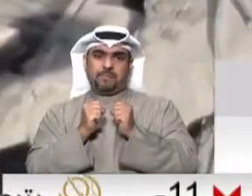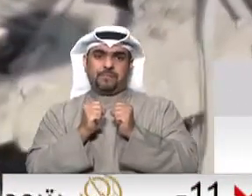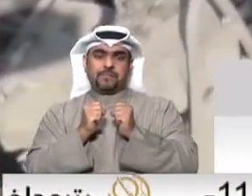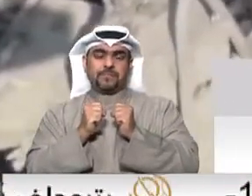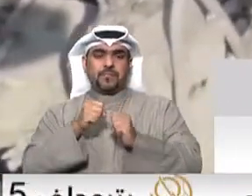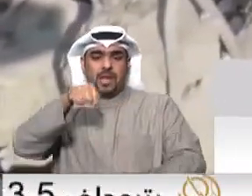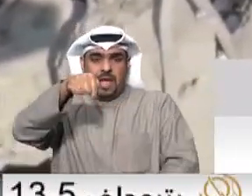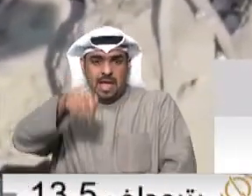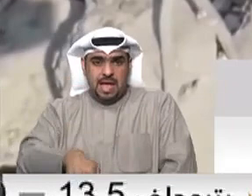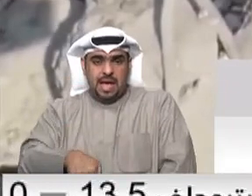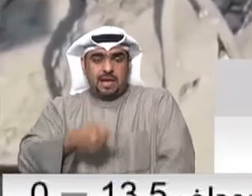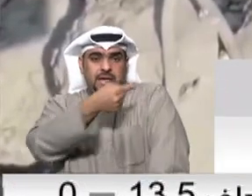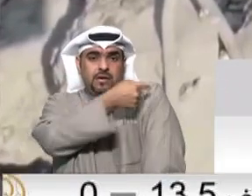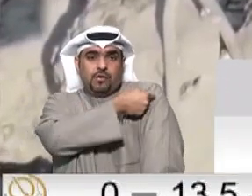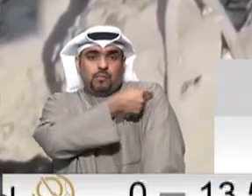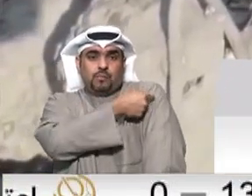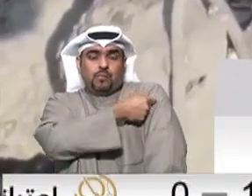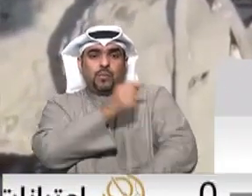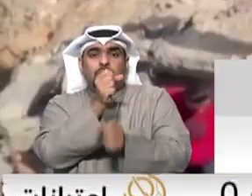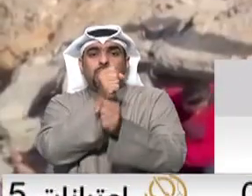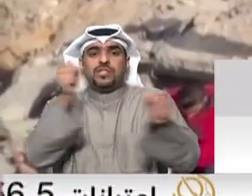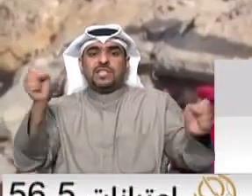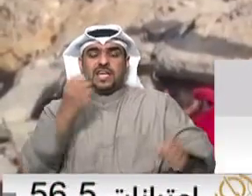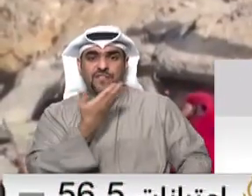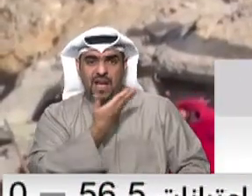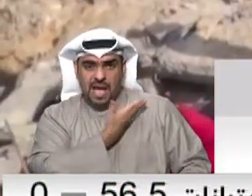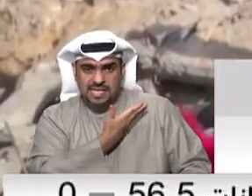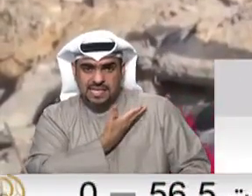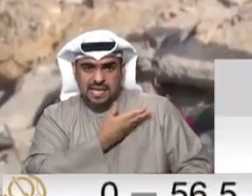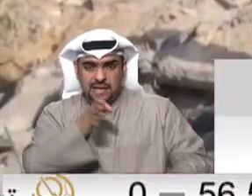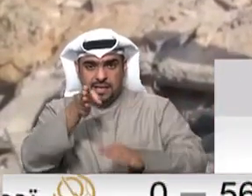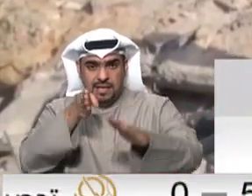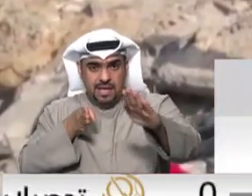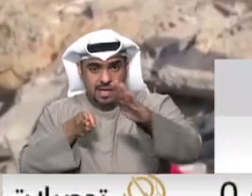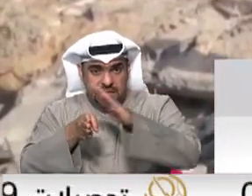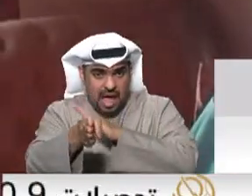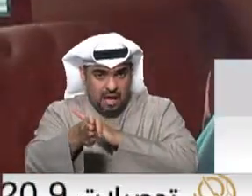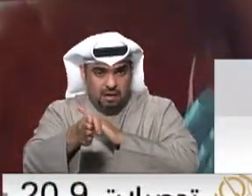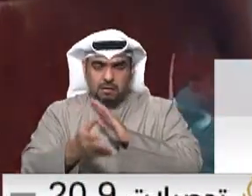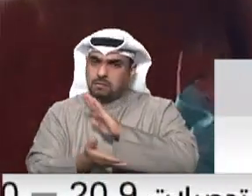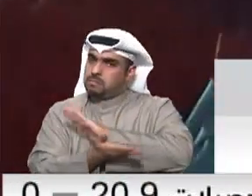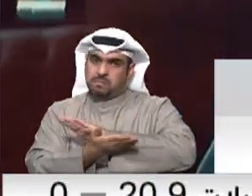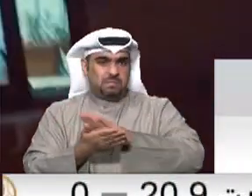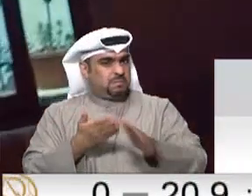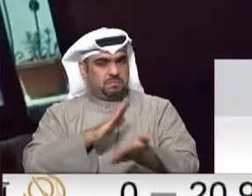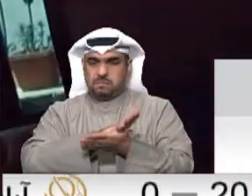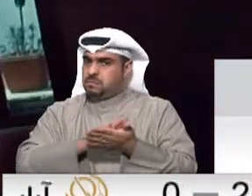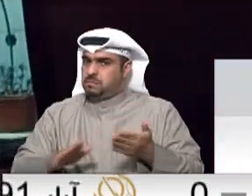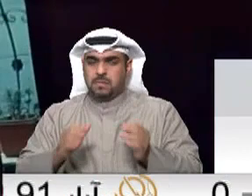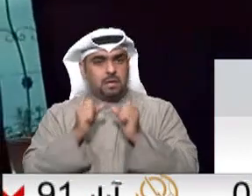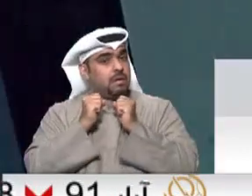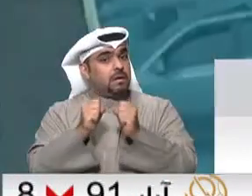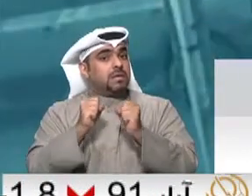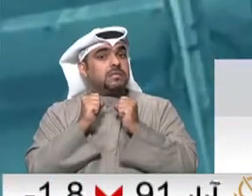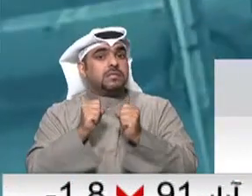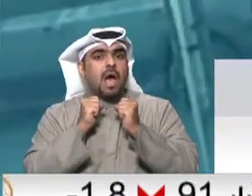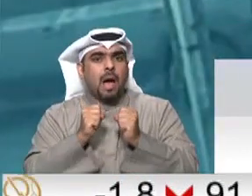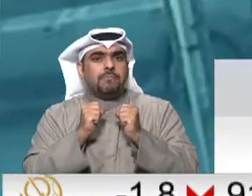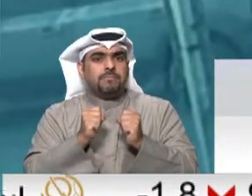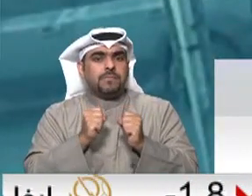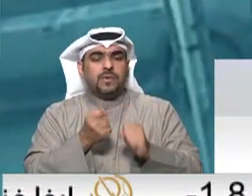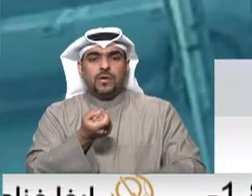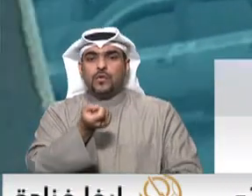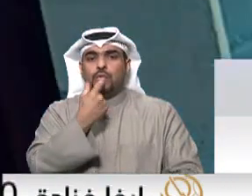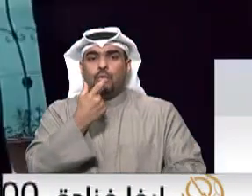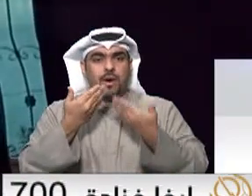ومقومات الحياة الأساسية. انهيار الوضع الصحي في القطاع يعاقب عمل الكوادر